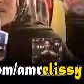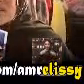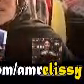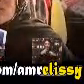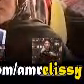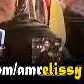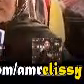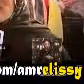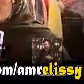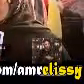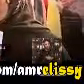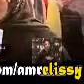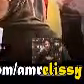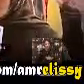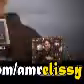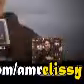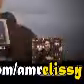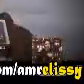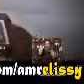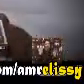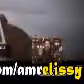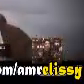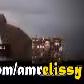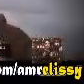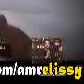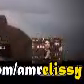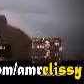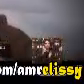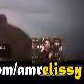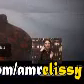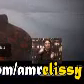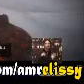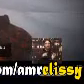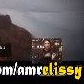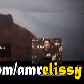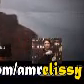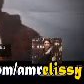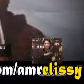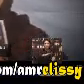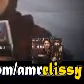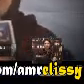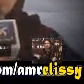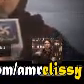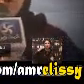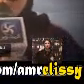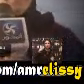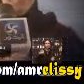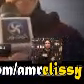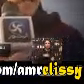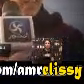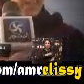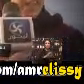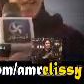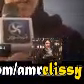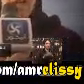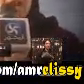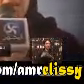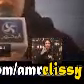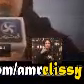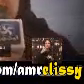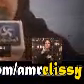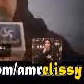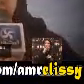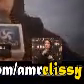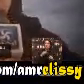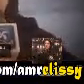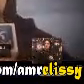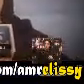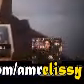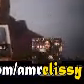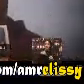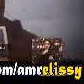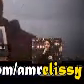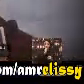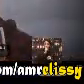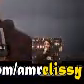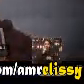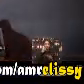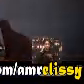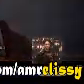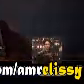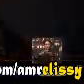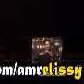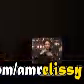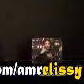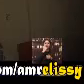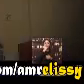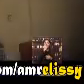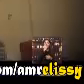المعرض، وجزاكم كل خير. احنا محتاجين ان احنا هنا حد يجي يكشف على الاطفال وعلى الكبار، لان احنا هنا عندنا اطفال كتير بيتعبوا ومفيش